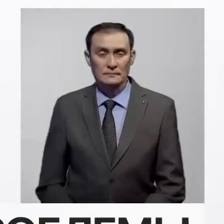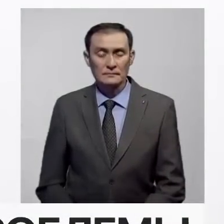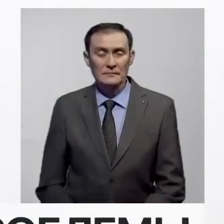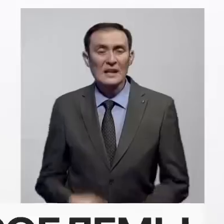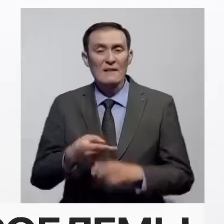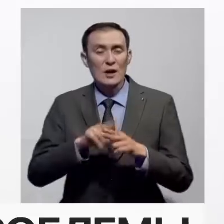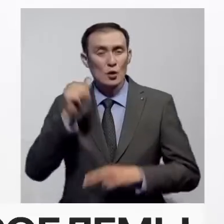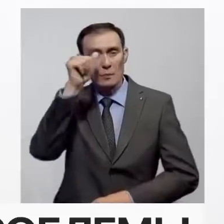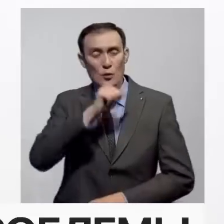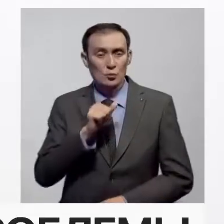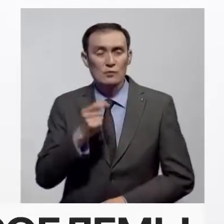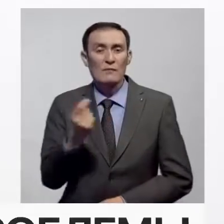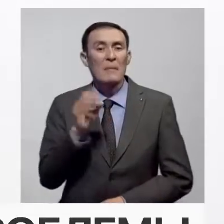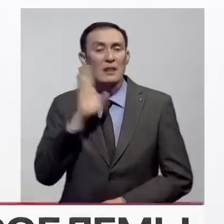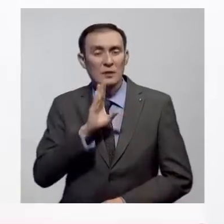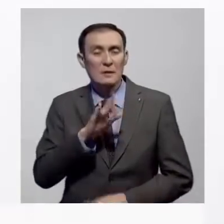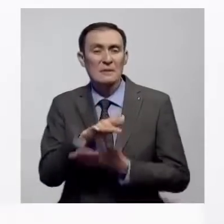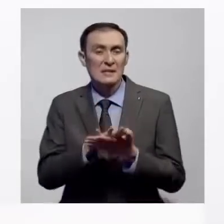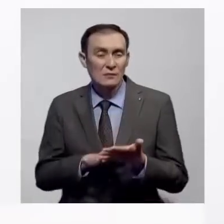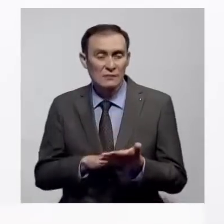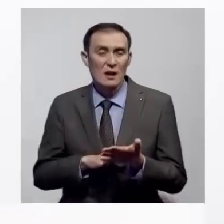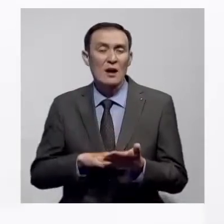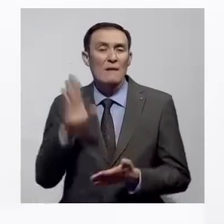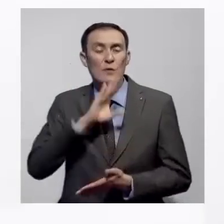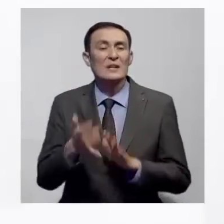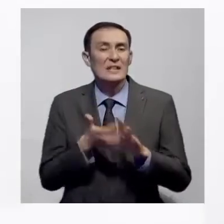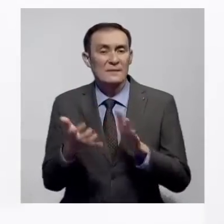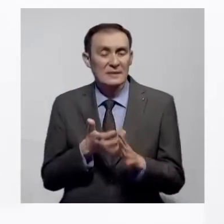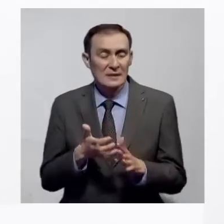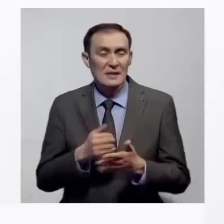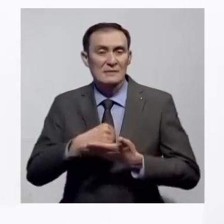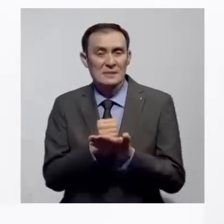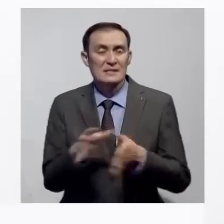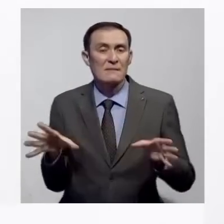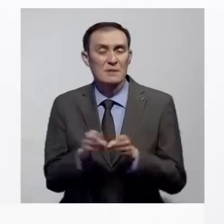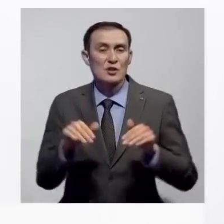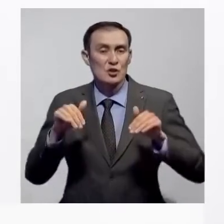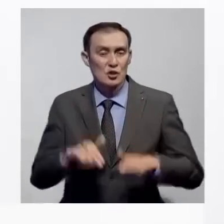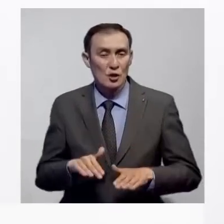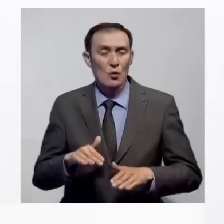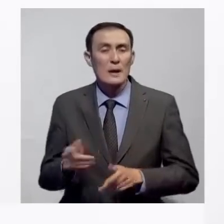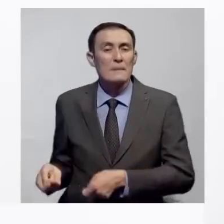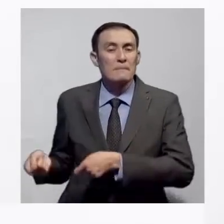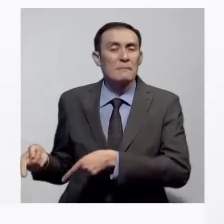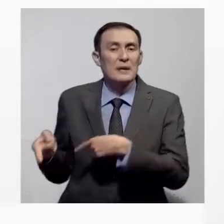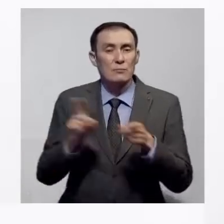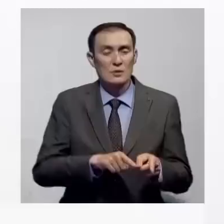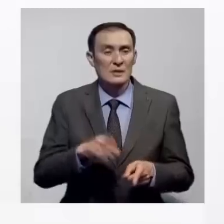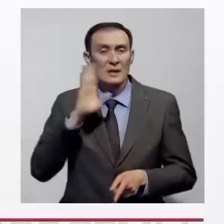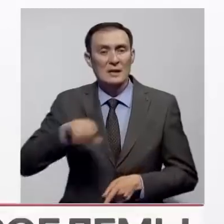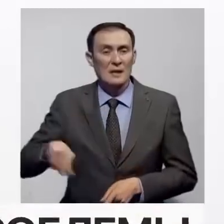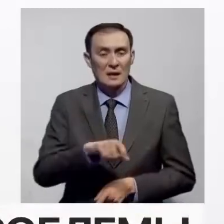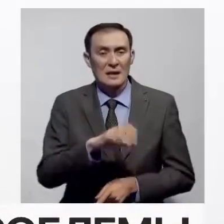В этом году с учетом маловодья и последовавшего вододефицита принято совместное решение о переброске из канала